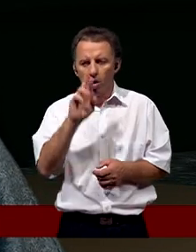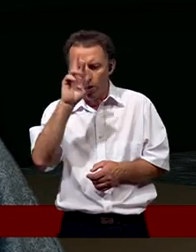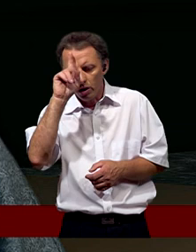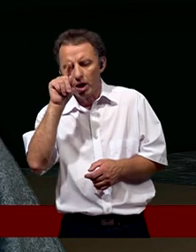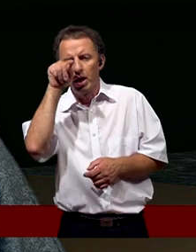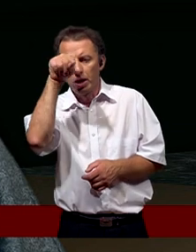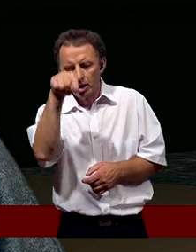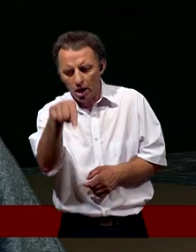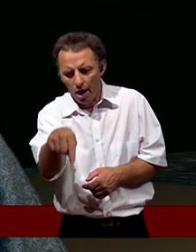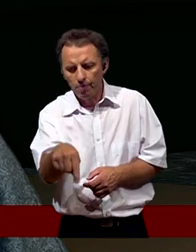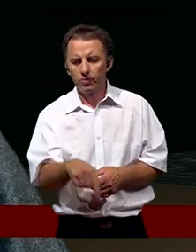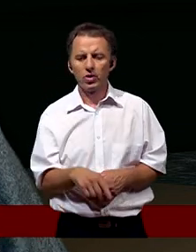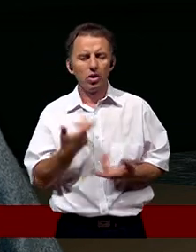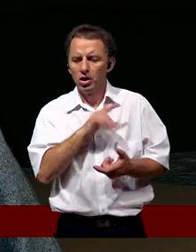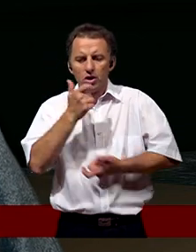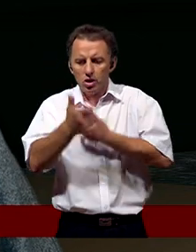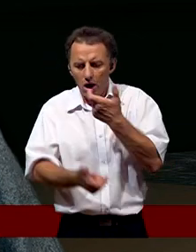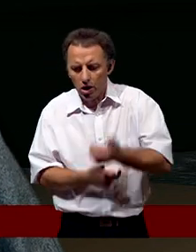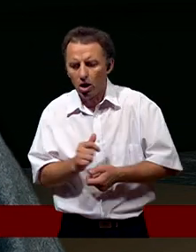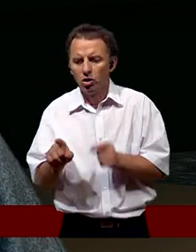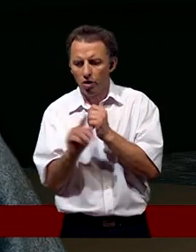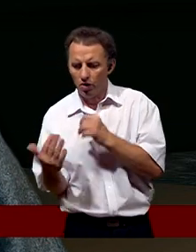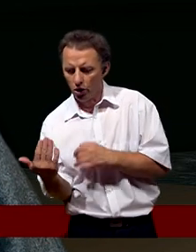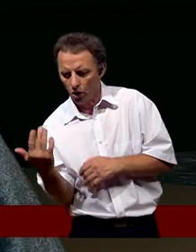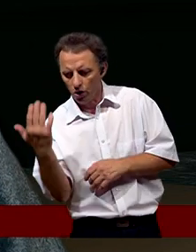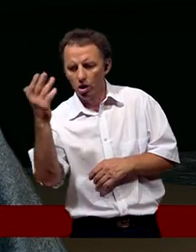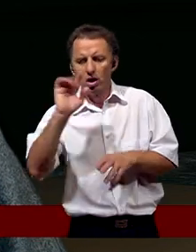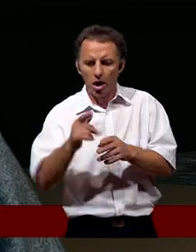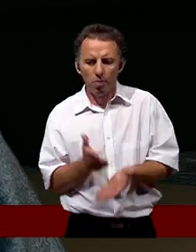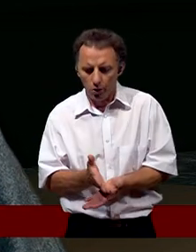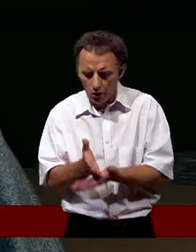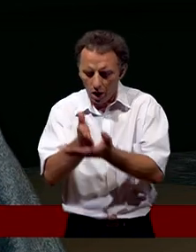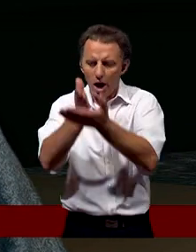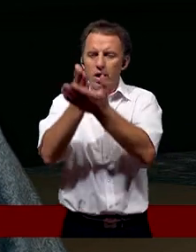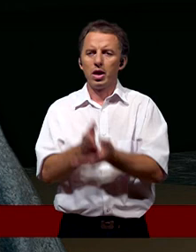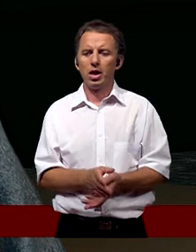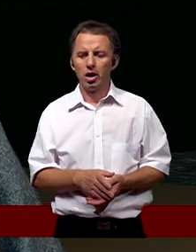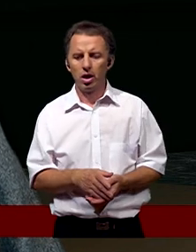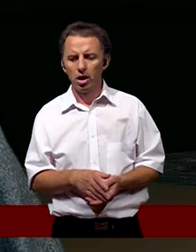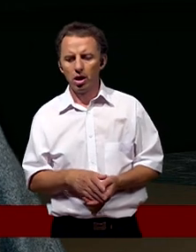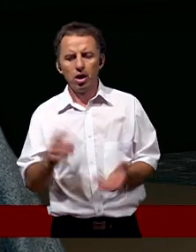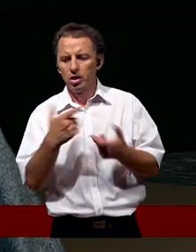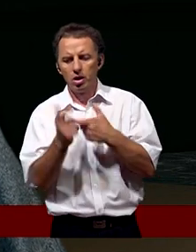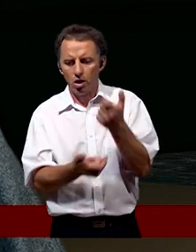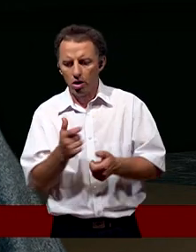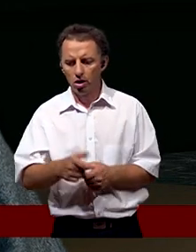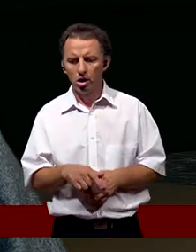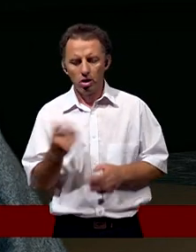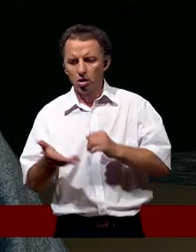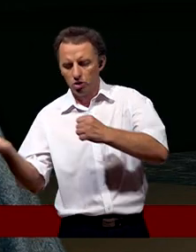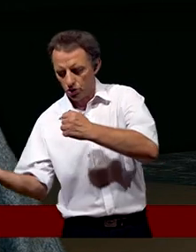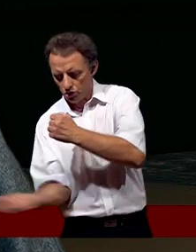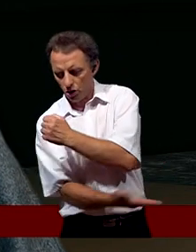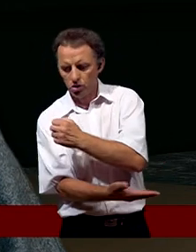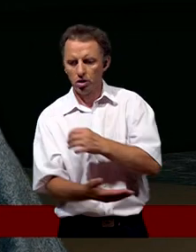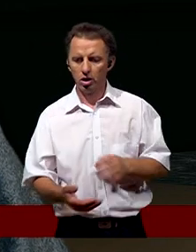pewno kojarzę to z tym, że z drzewem nic nie robię. Drzewo sobie rośnie i sobie poradzi i nie trzeba nic z nim robić, co najwyżej go